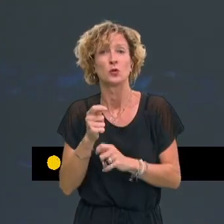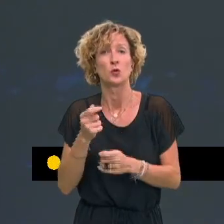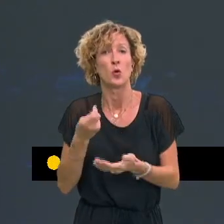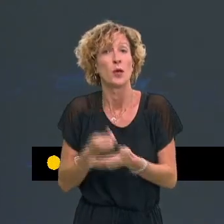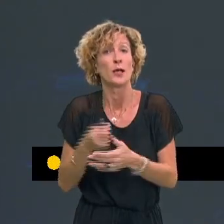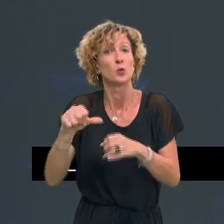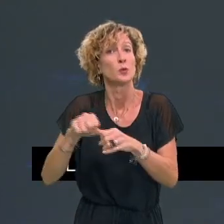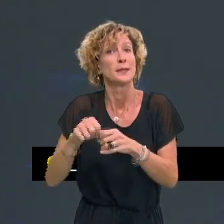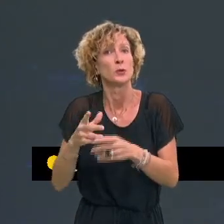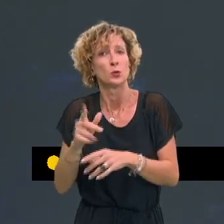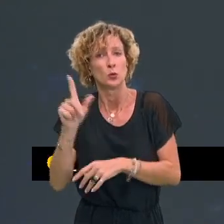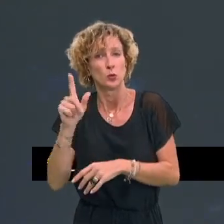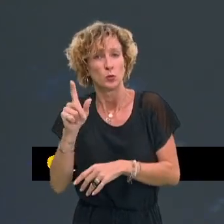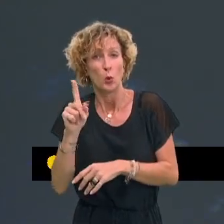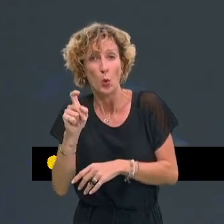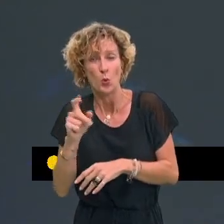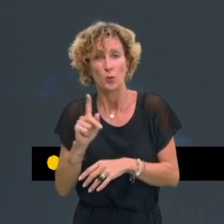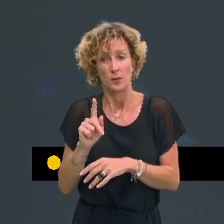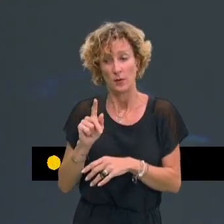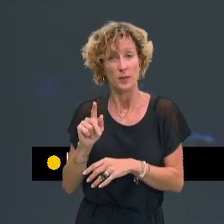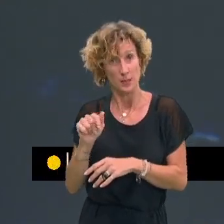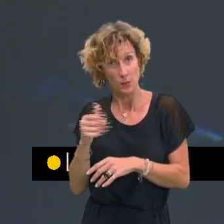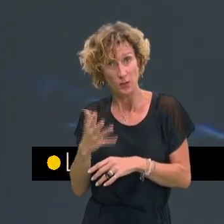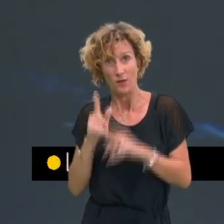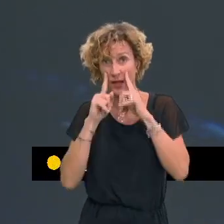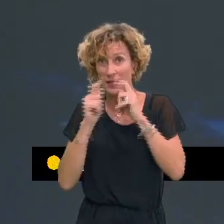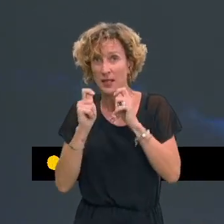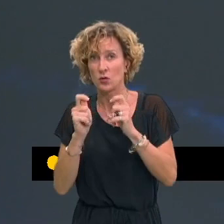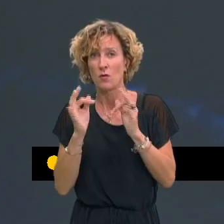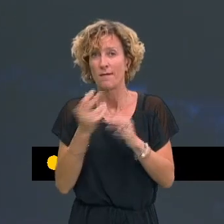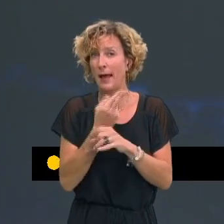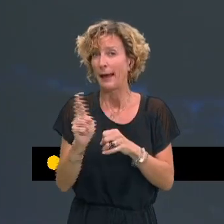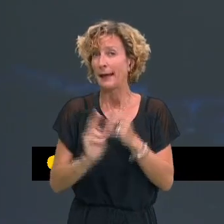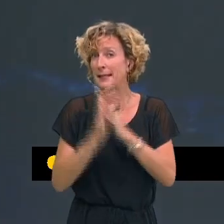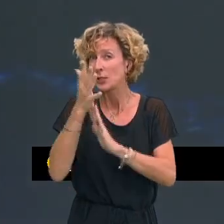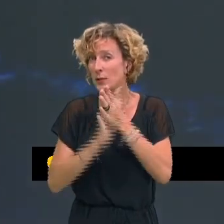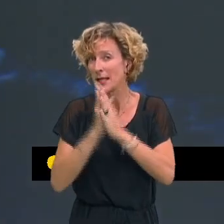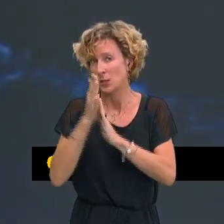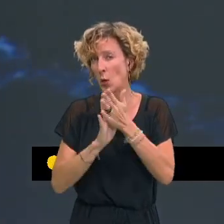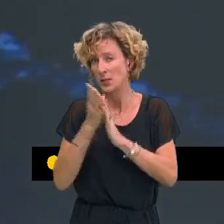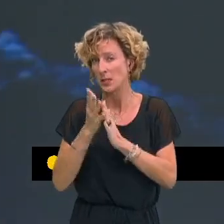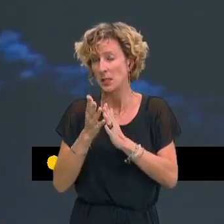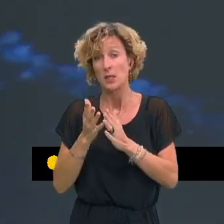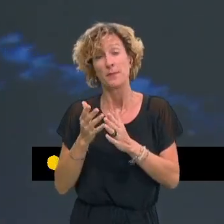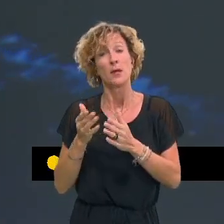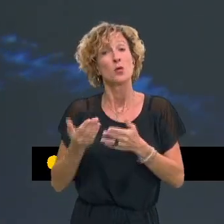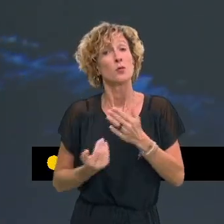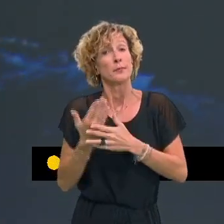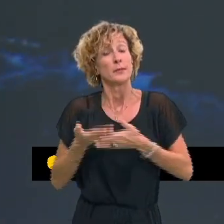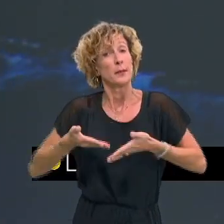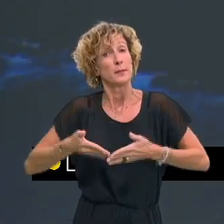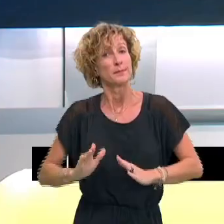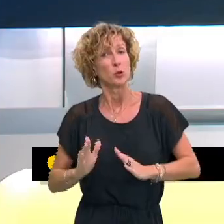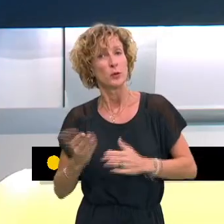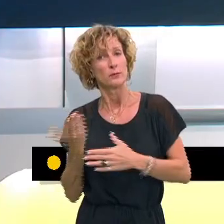décembre, dit Météo France. C'est pourquoi il faut faire très attention face au risque d'incendie, alertent les autorités qui ont présenté le dispositif de